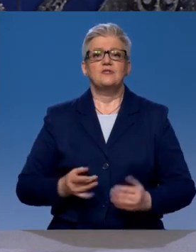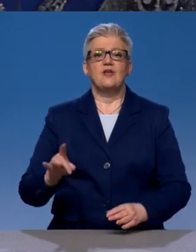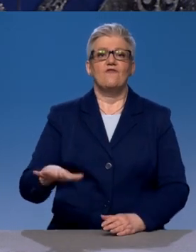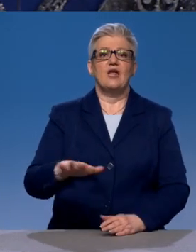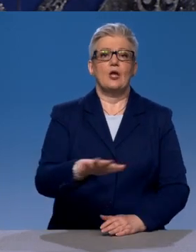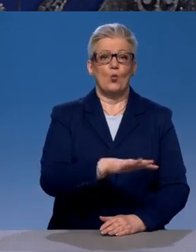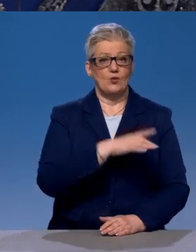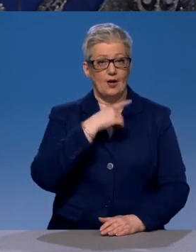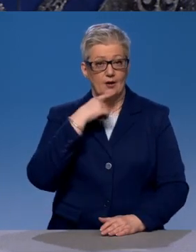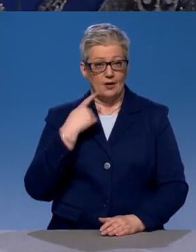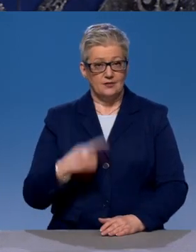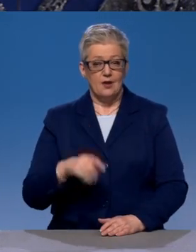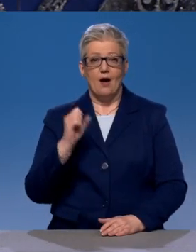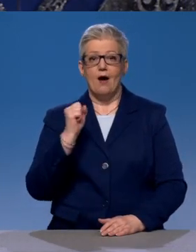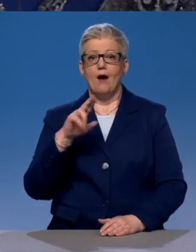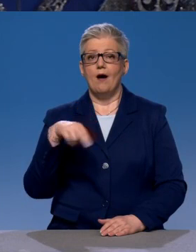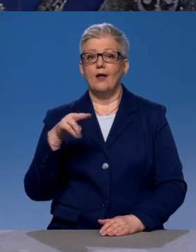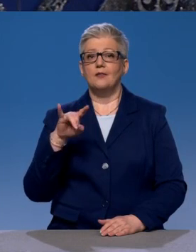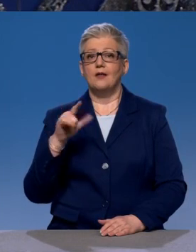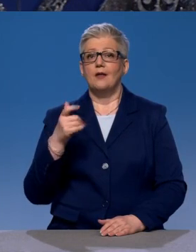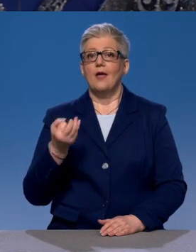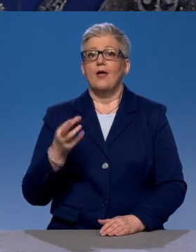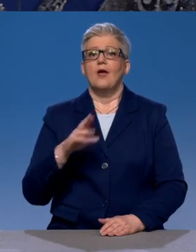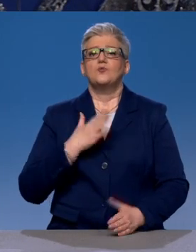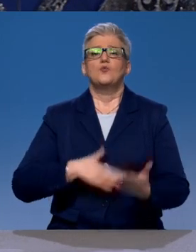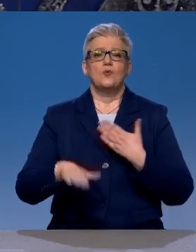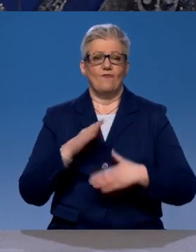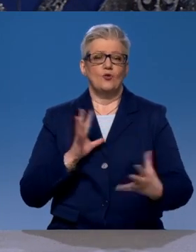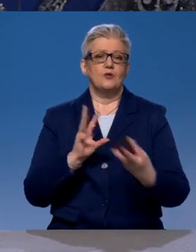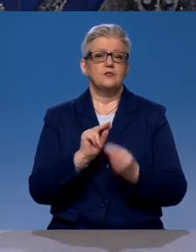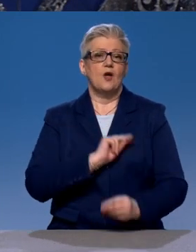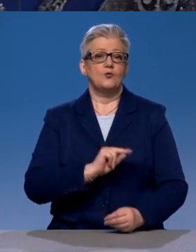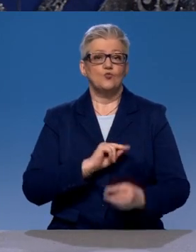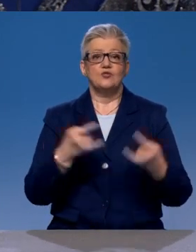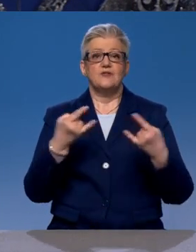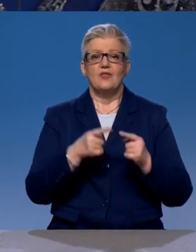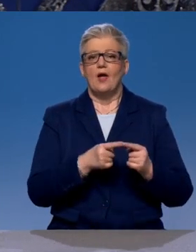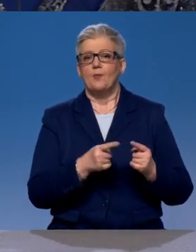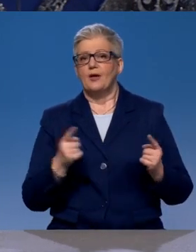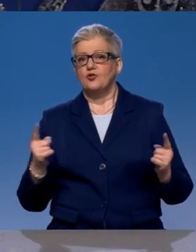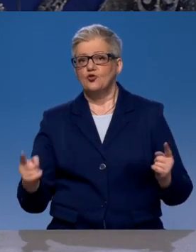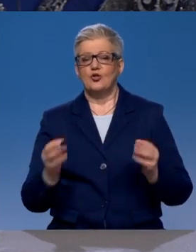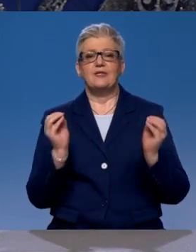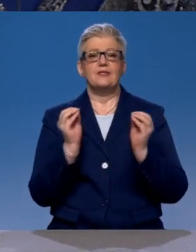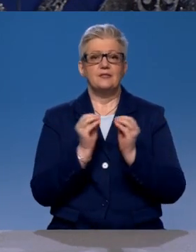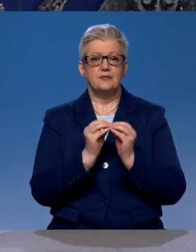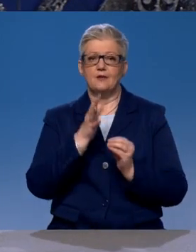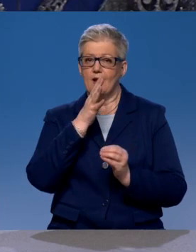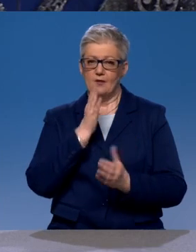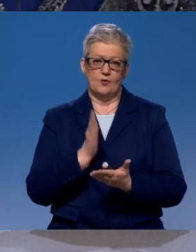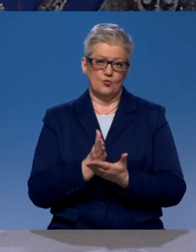России. Адыгея с удовольствием сотрудничает с телевидением на протяжении всех 10 лет